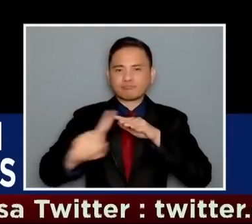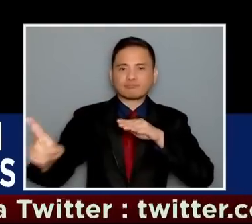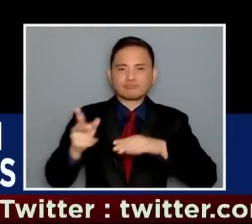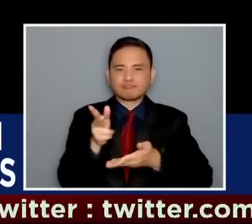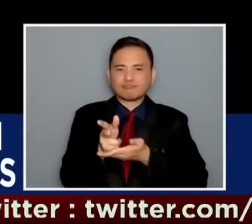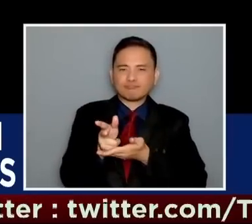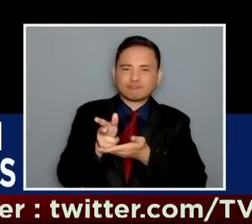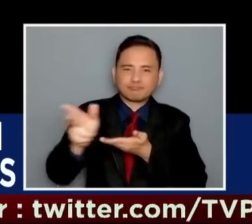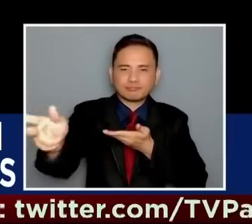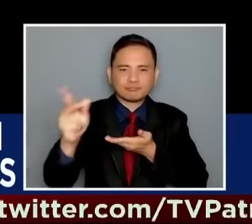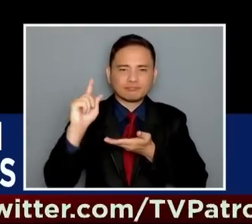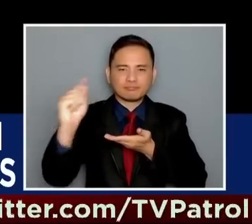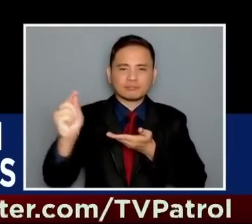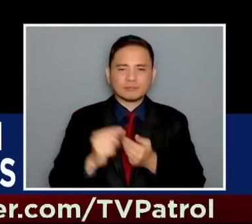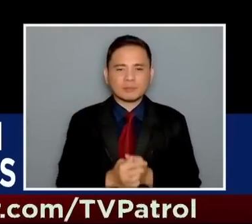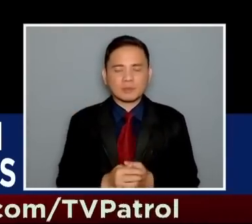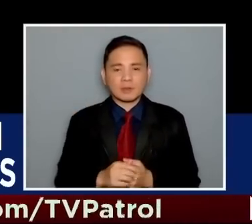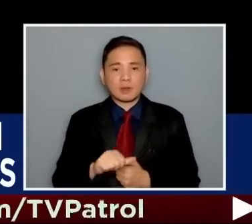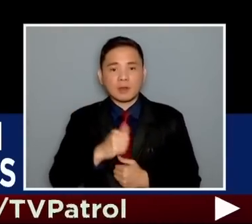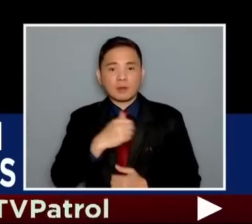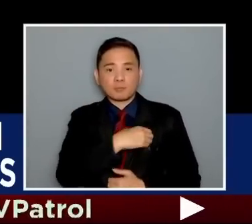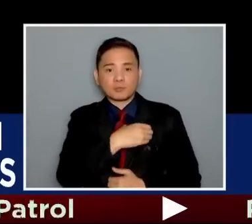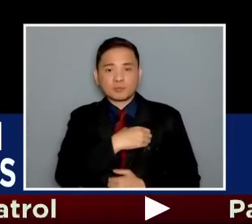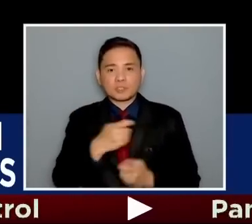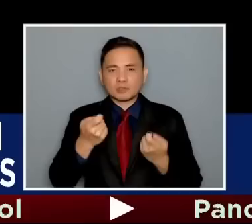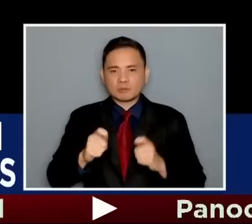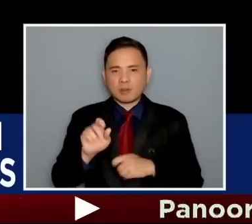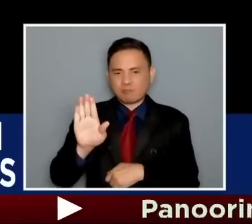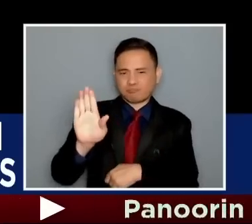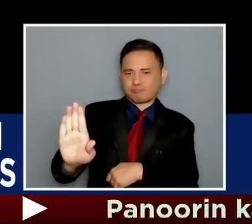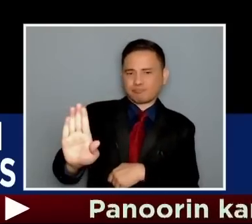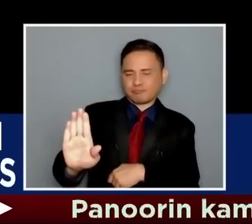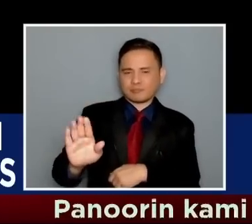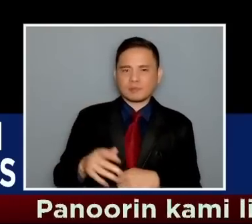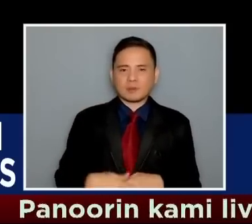Hinarang pa ng mga enforcer at pulis ang kotse.